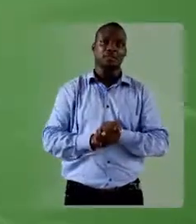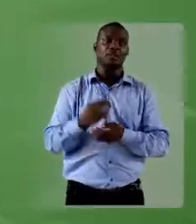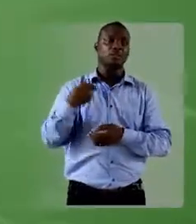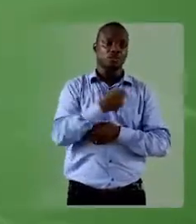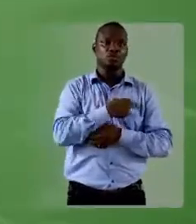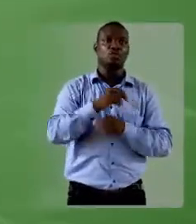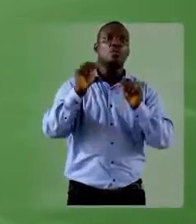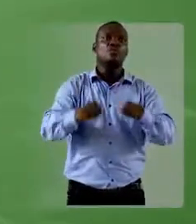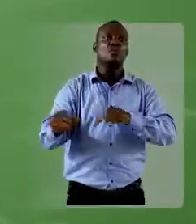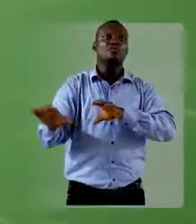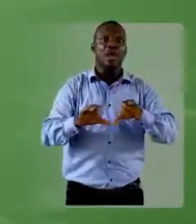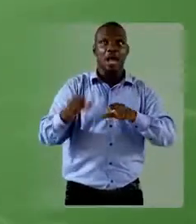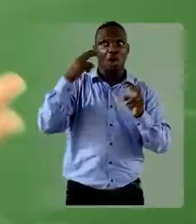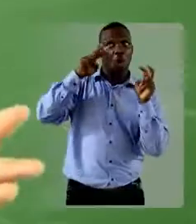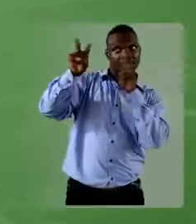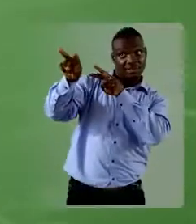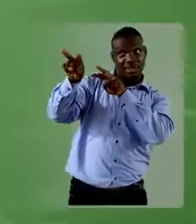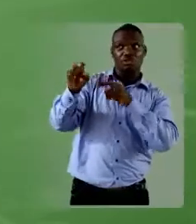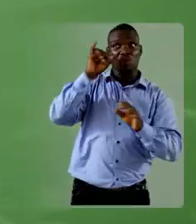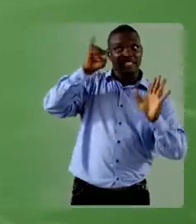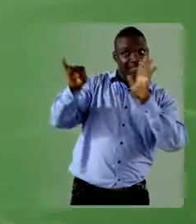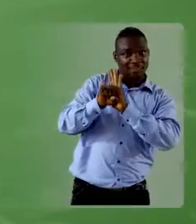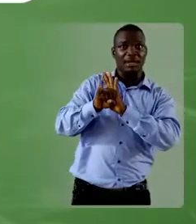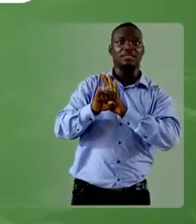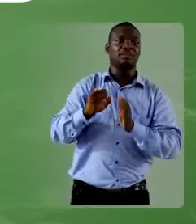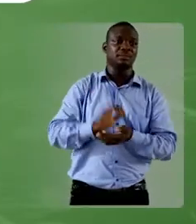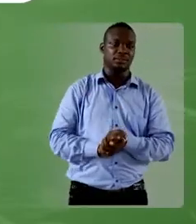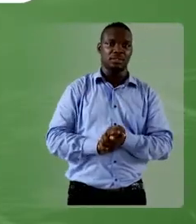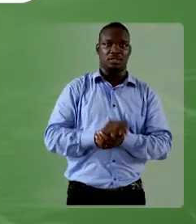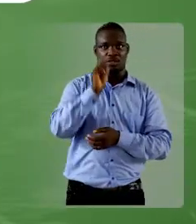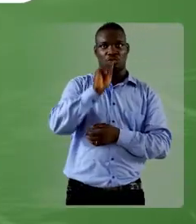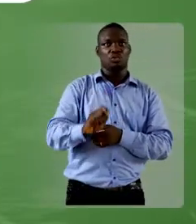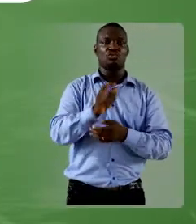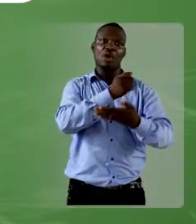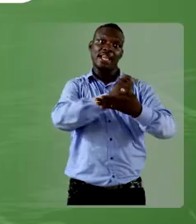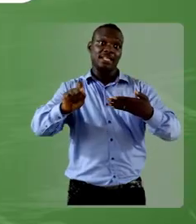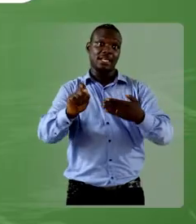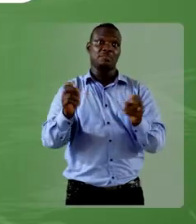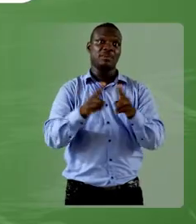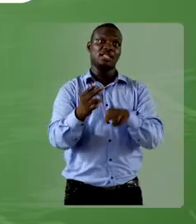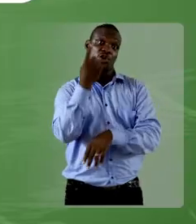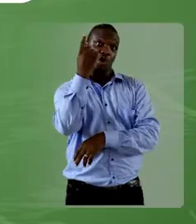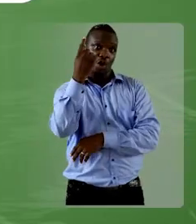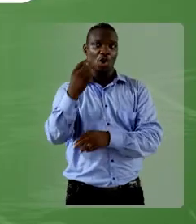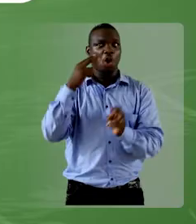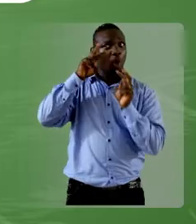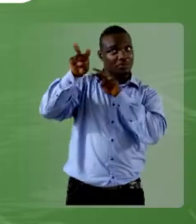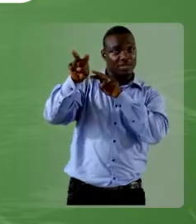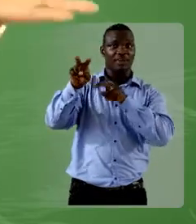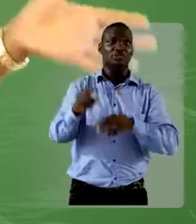pouvons faire une observation d'image. Donc, vous notez en petit 1,